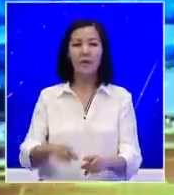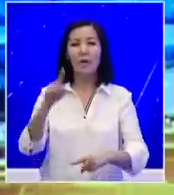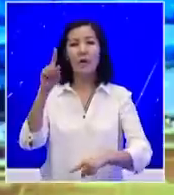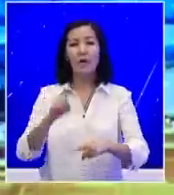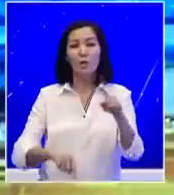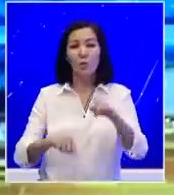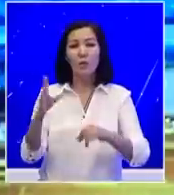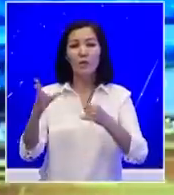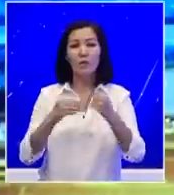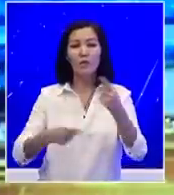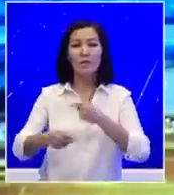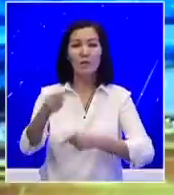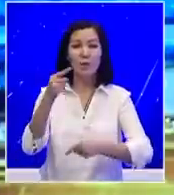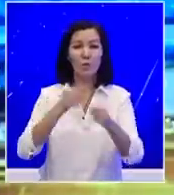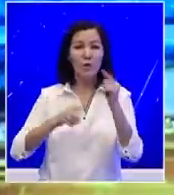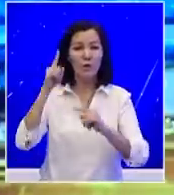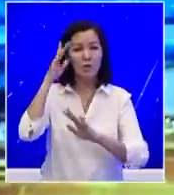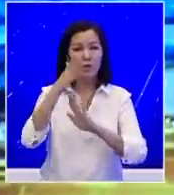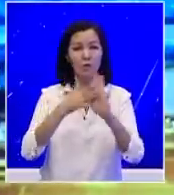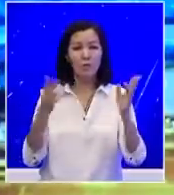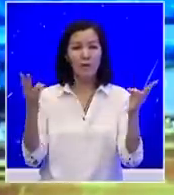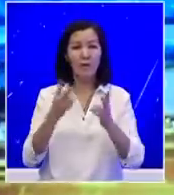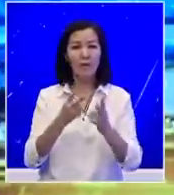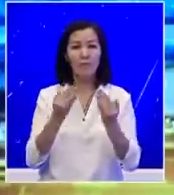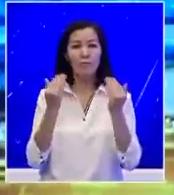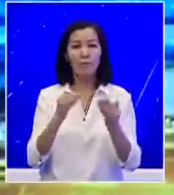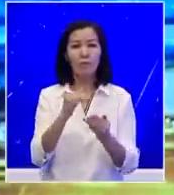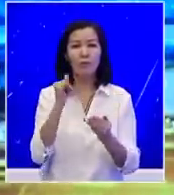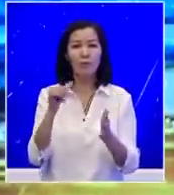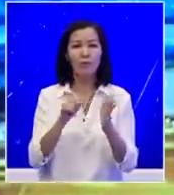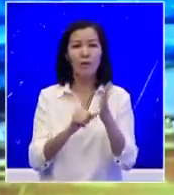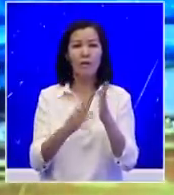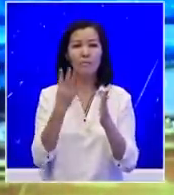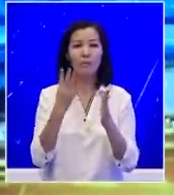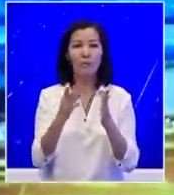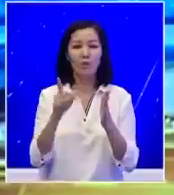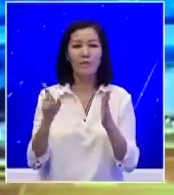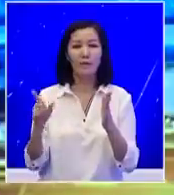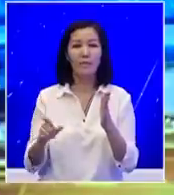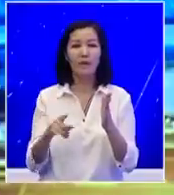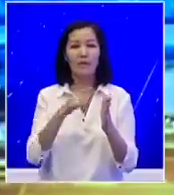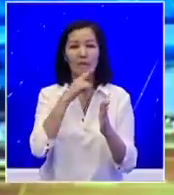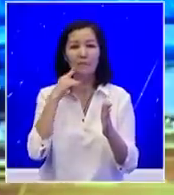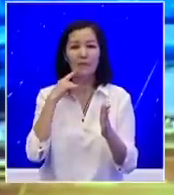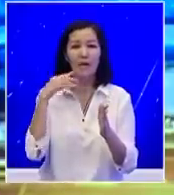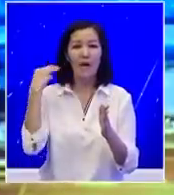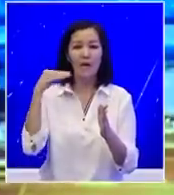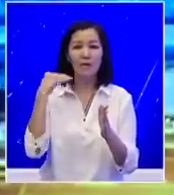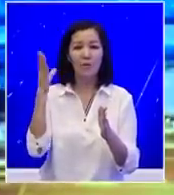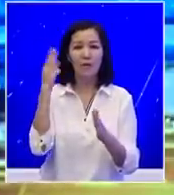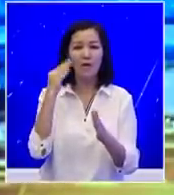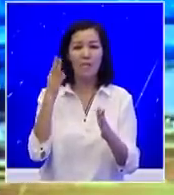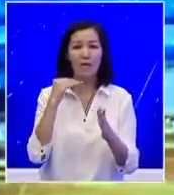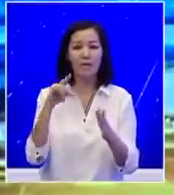Хабарымызды жалғастырамыз. Туған жерлеріне оралды. Түсіністікпен қаралық. Бүгін жетісулық 64 азамат арнайы рейспен